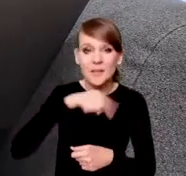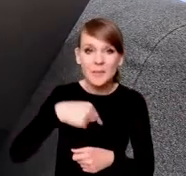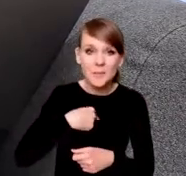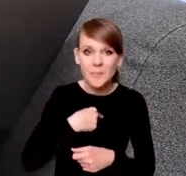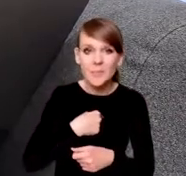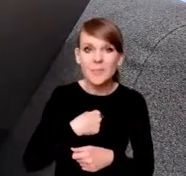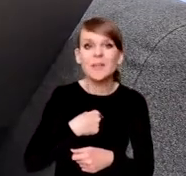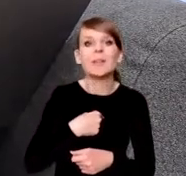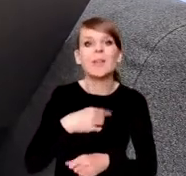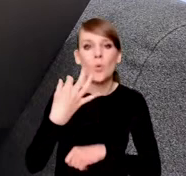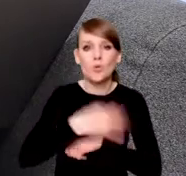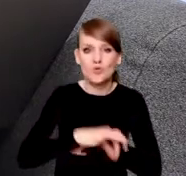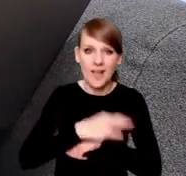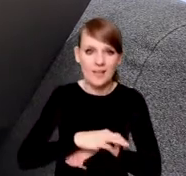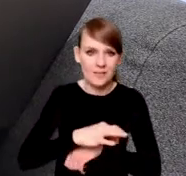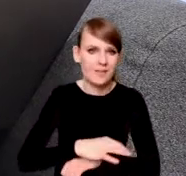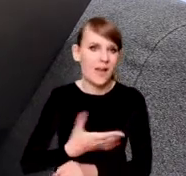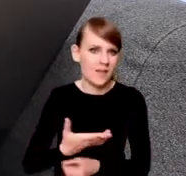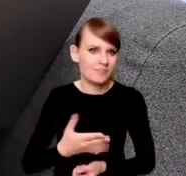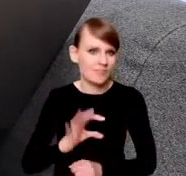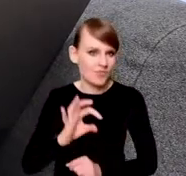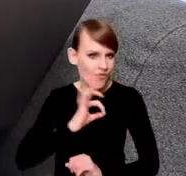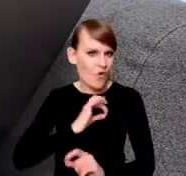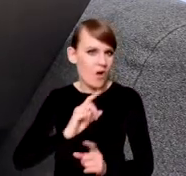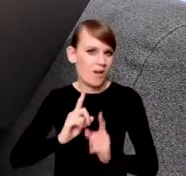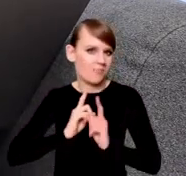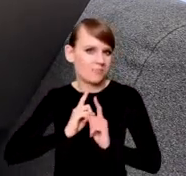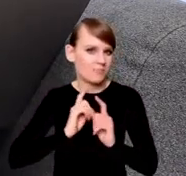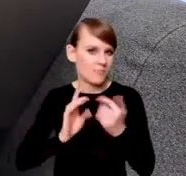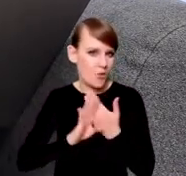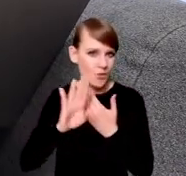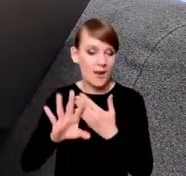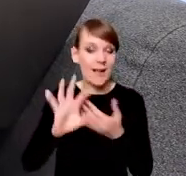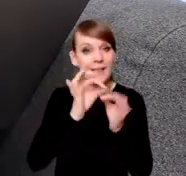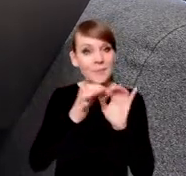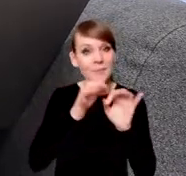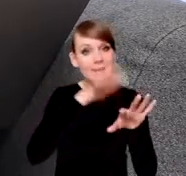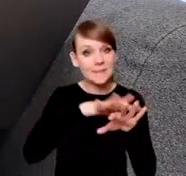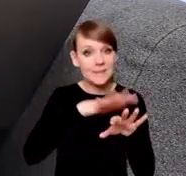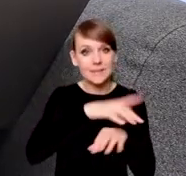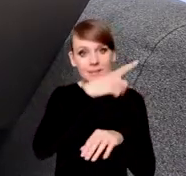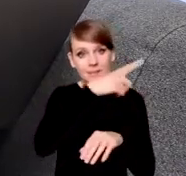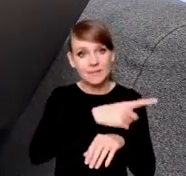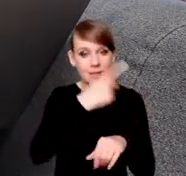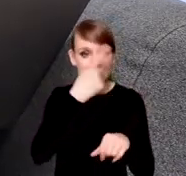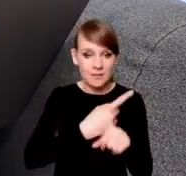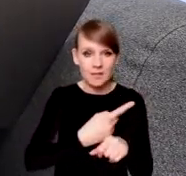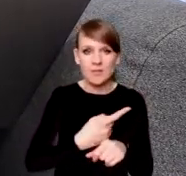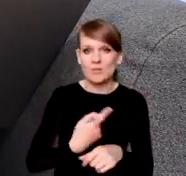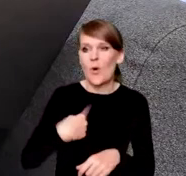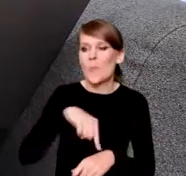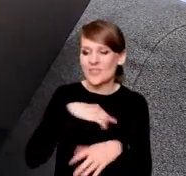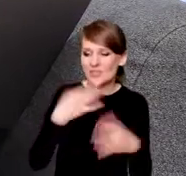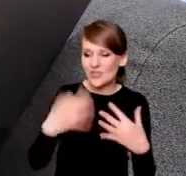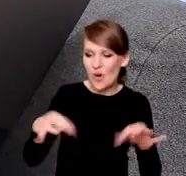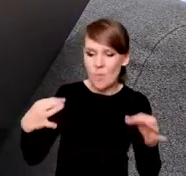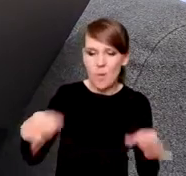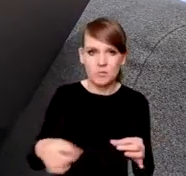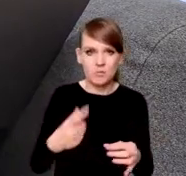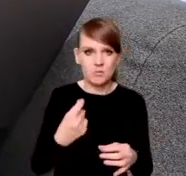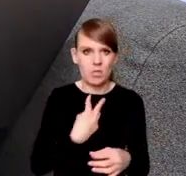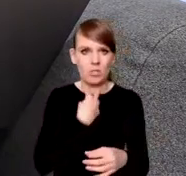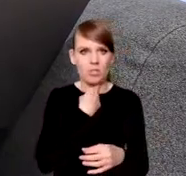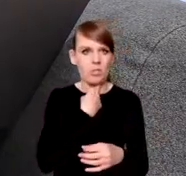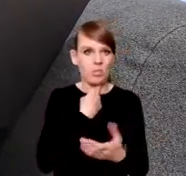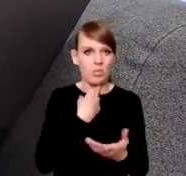autonomii uczelni. Ta zmiana systemowa, gdyby miała spłynąć z góry, to znaczy jest to ograniczenie naszej swobody, wolności i tego, czym